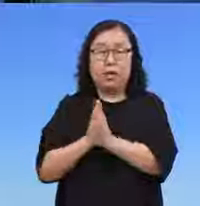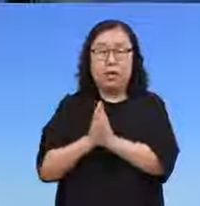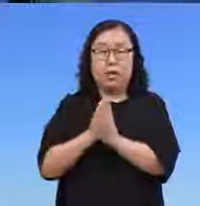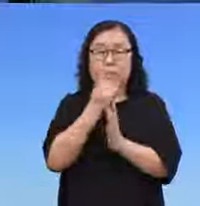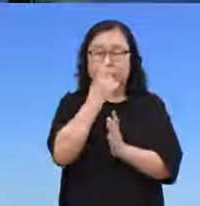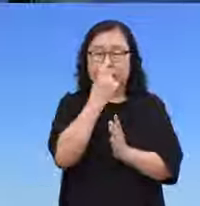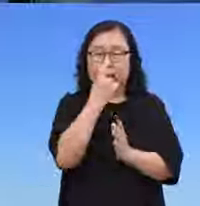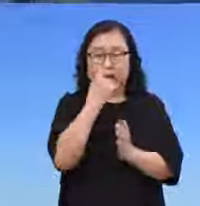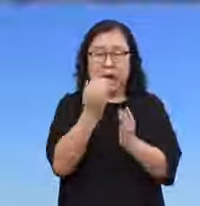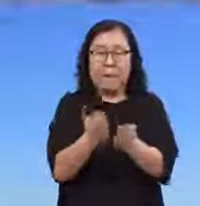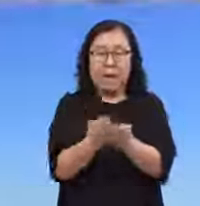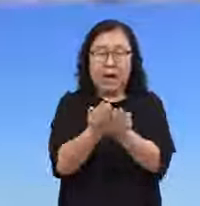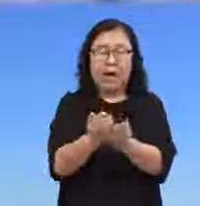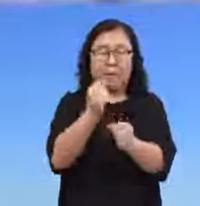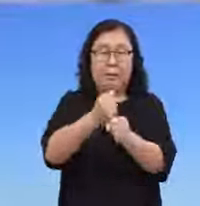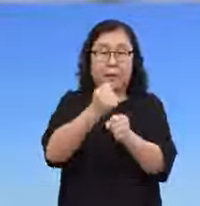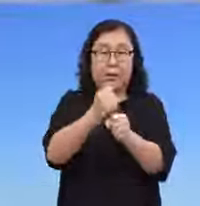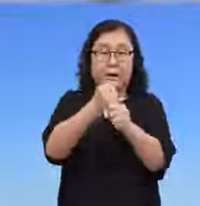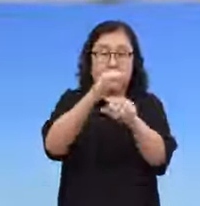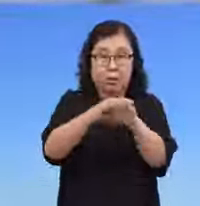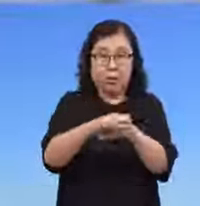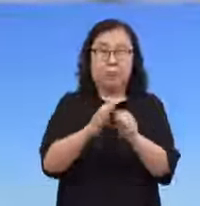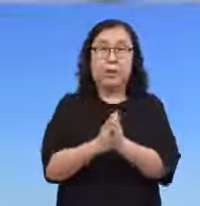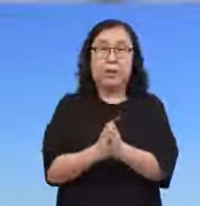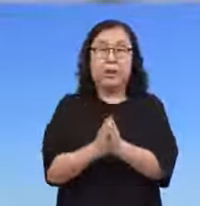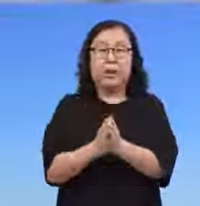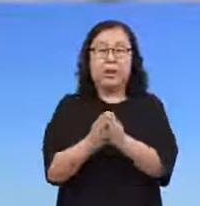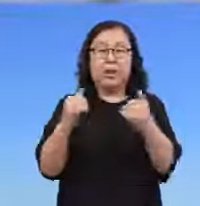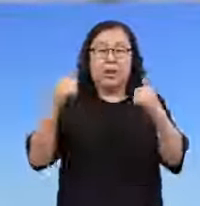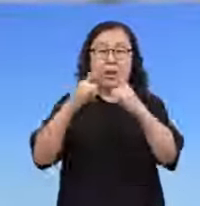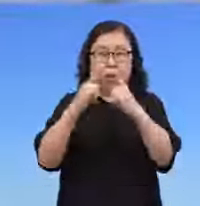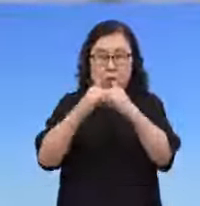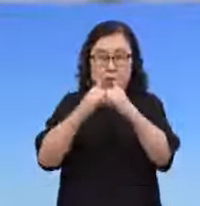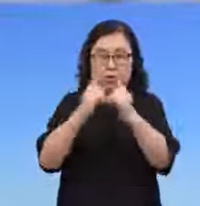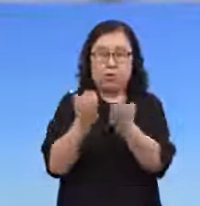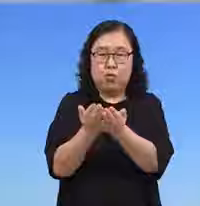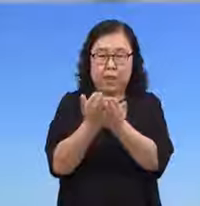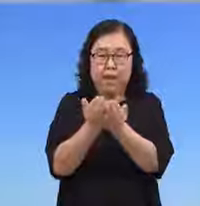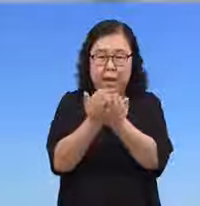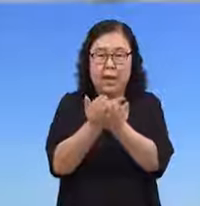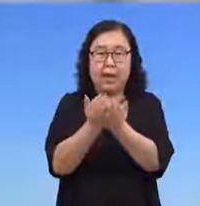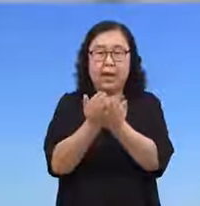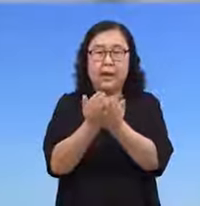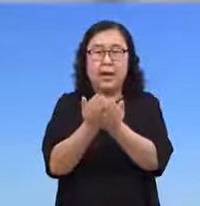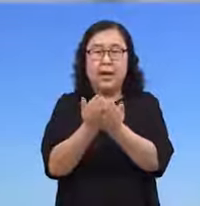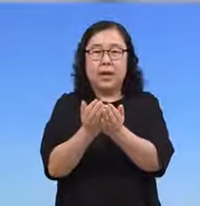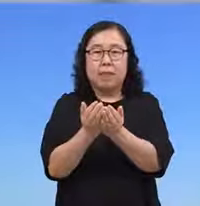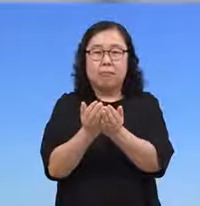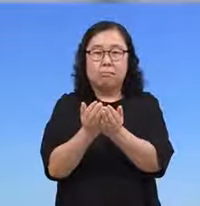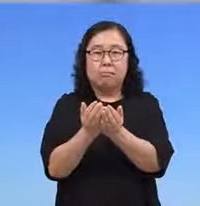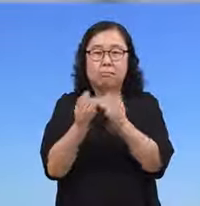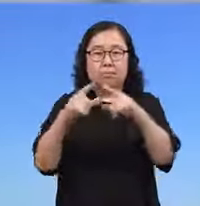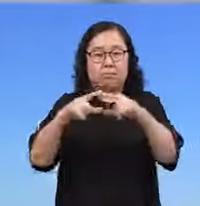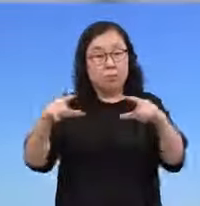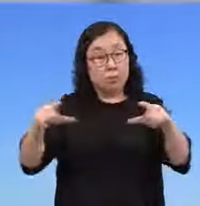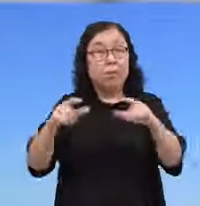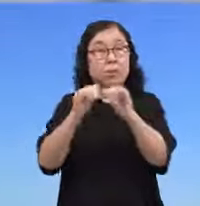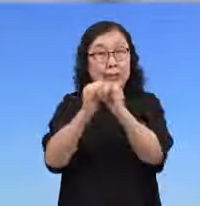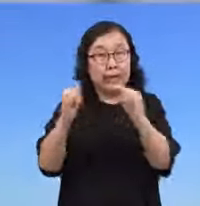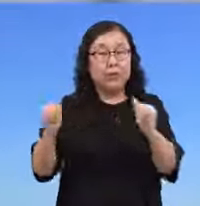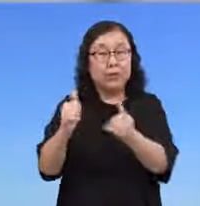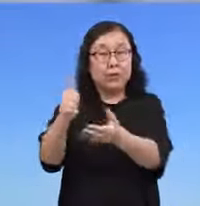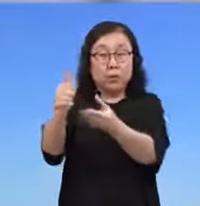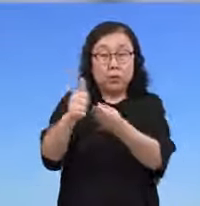어떤 분위기인지 아시겠죠? 막 이제 전투함에 이런 민간인 학생들, 교수님을 초청해가지고 막